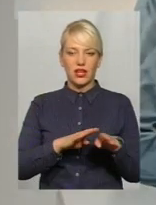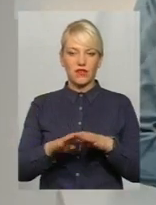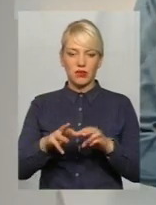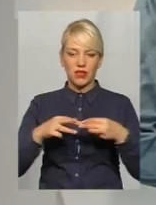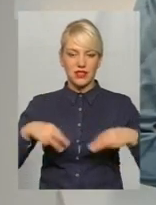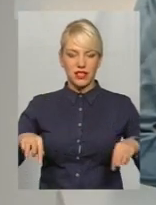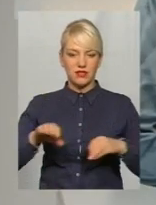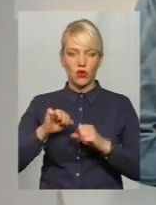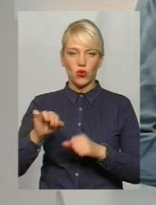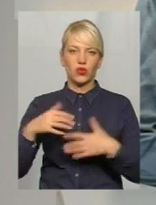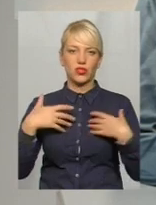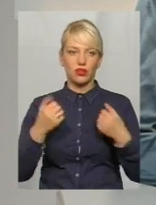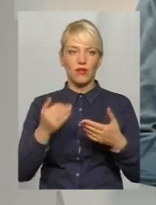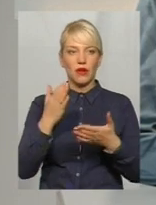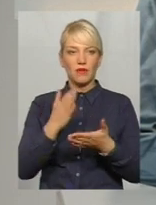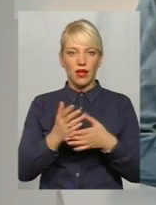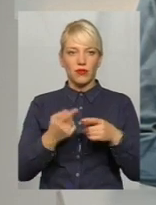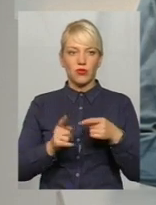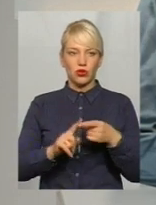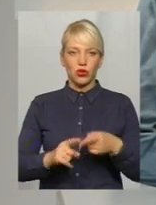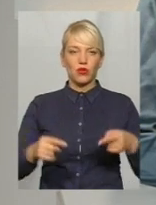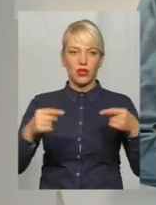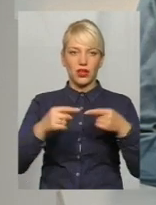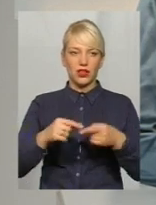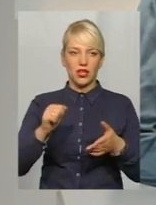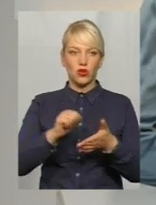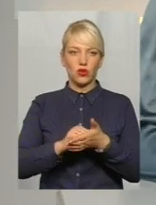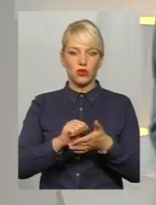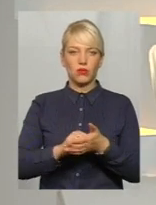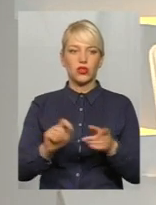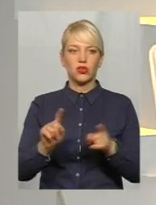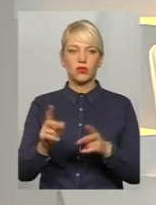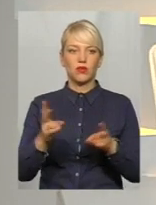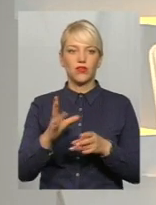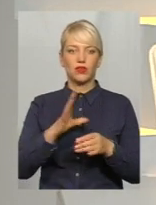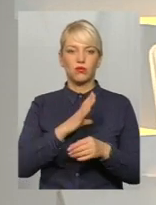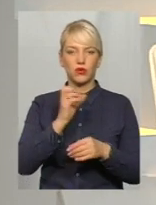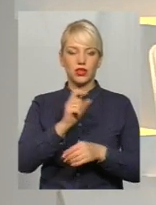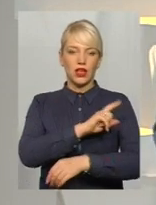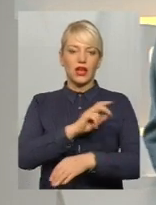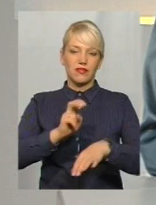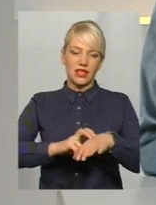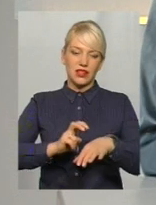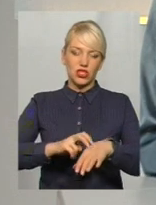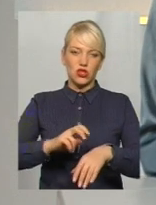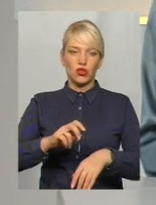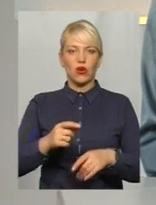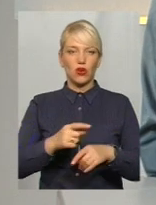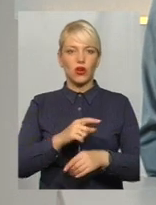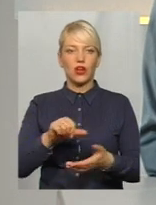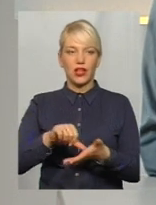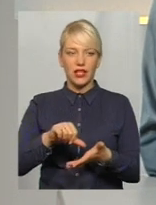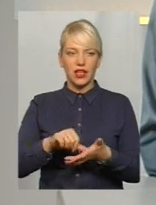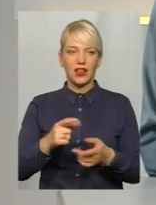здоров'я маємо той вже конкретний документ, що має бути в дільничного лікаря, що має бути в фахівця